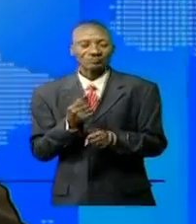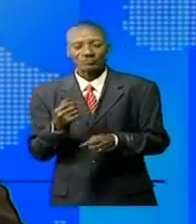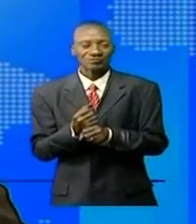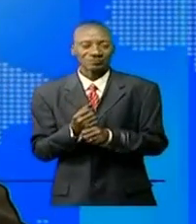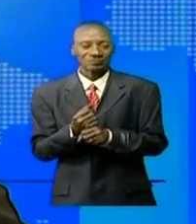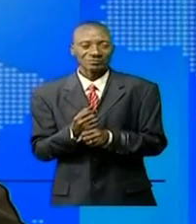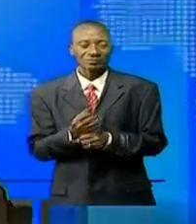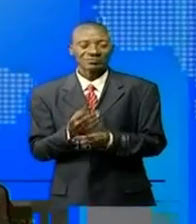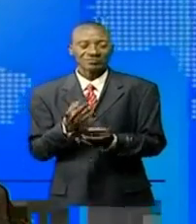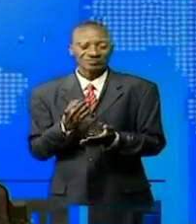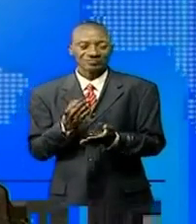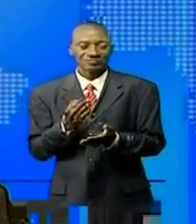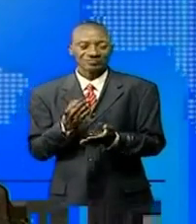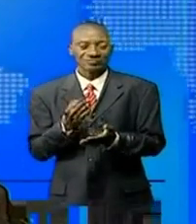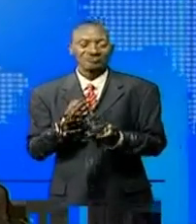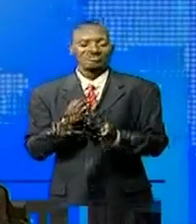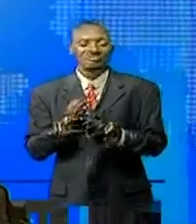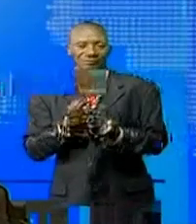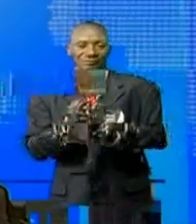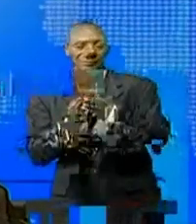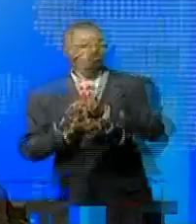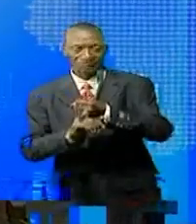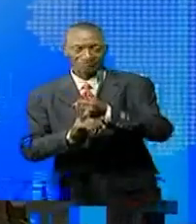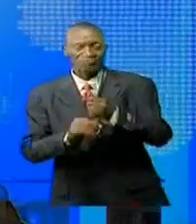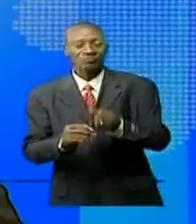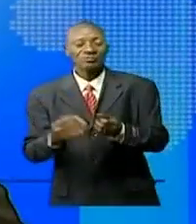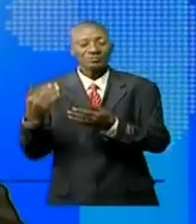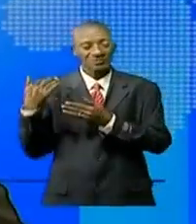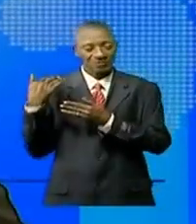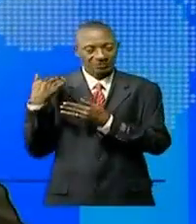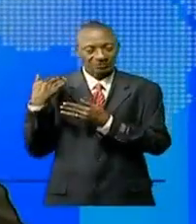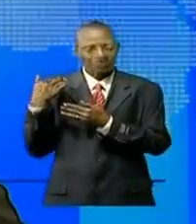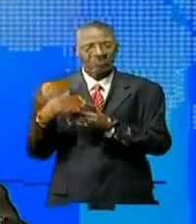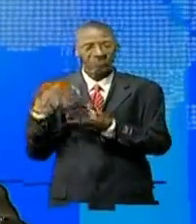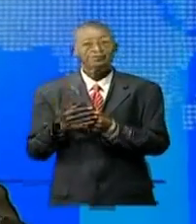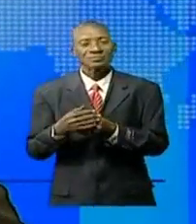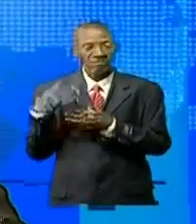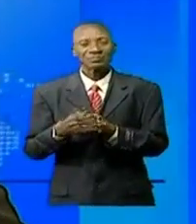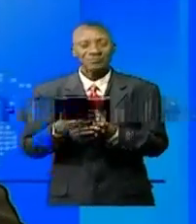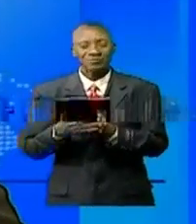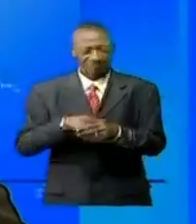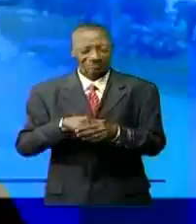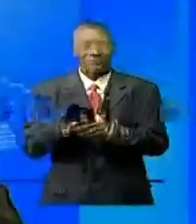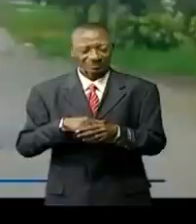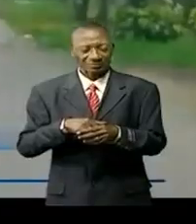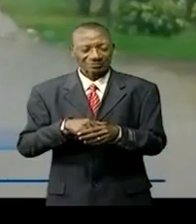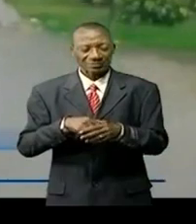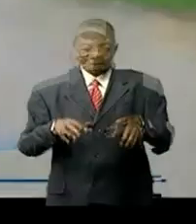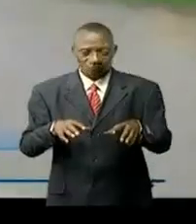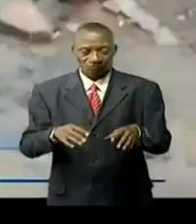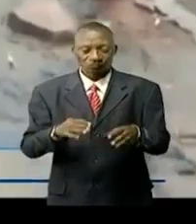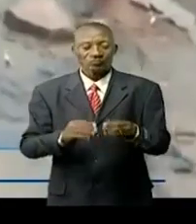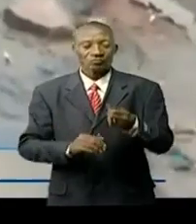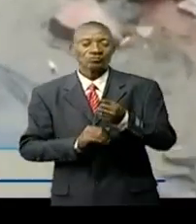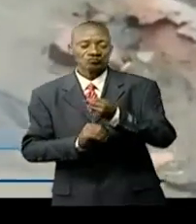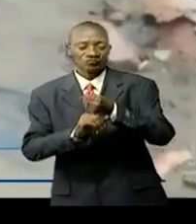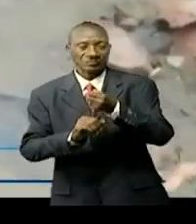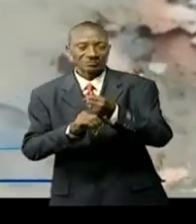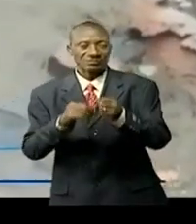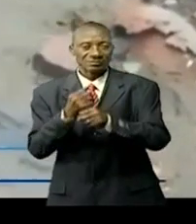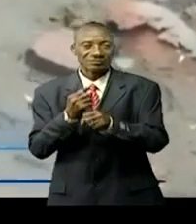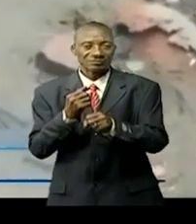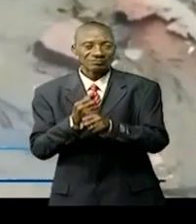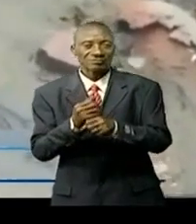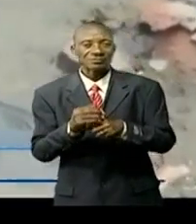Ngolo avec l'appui de l'élu de Mouamba, Jean Baudouin Maillot. Un reportage de Cédric Nina. Salongo Nord, dans